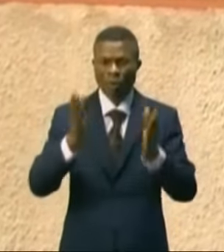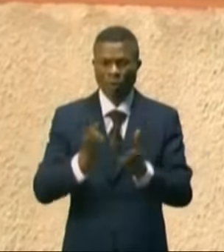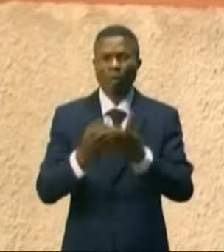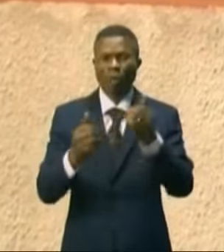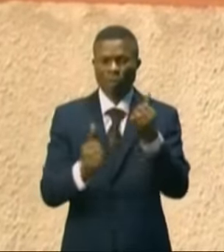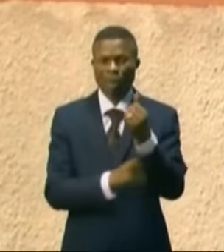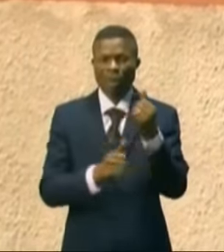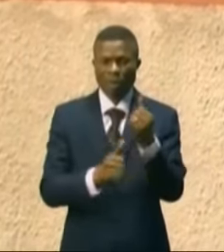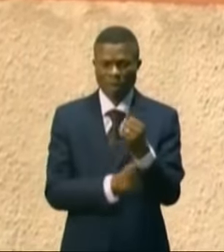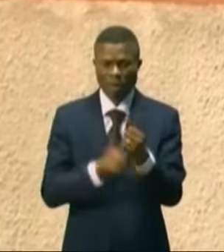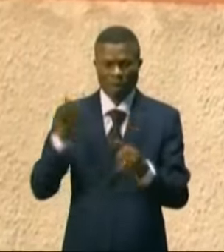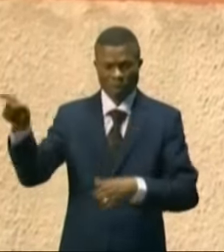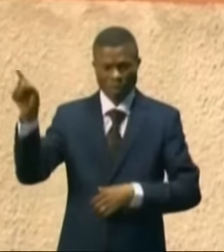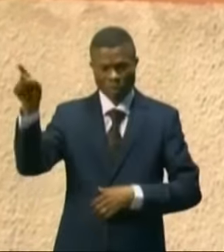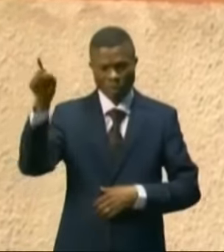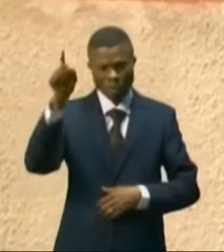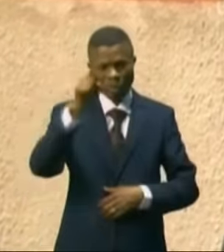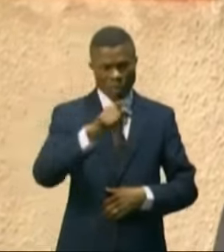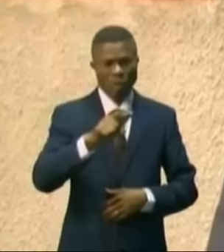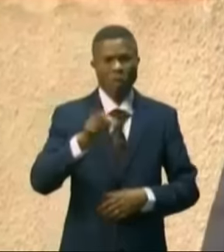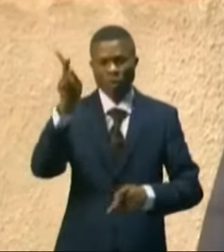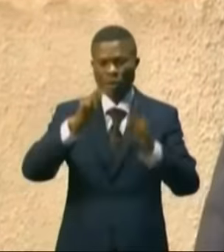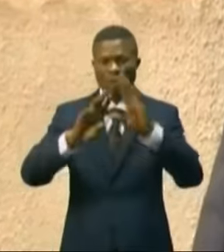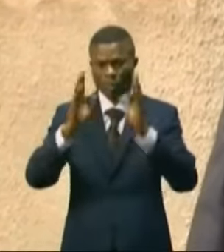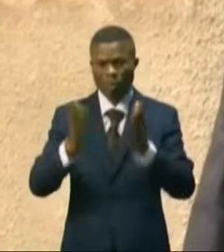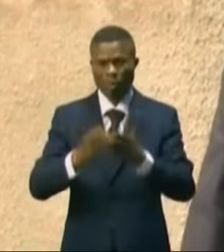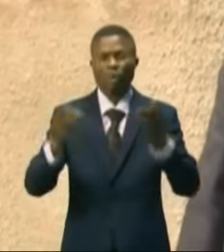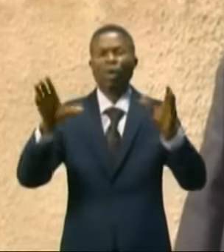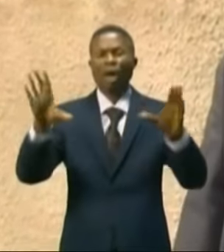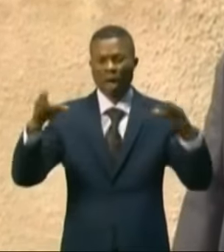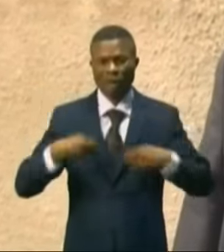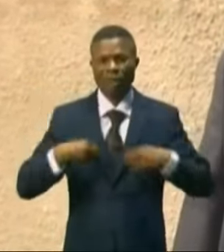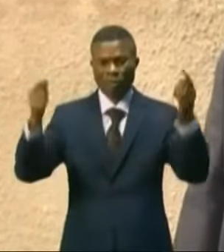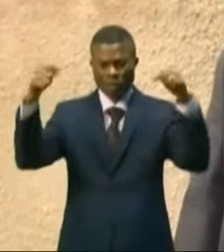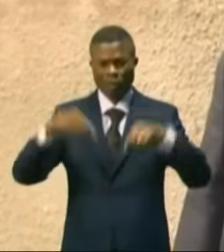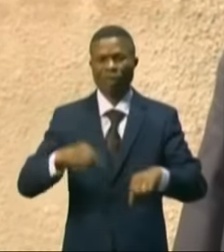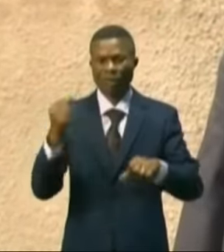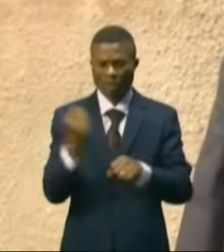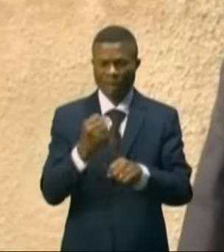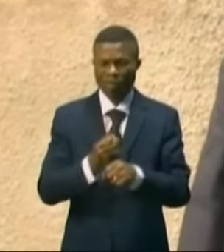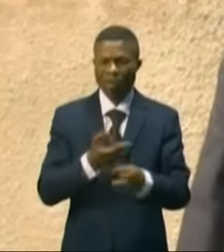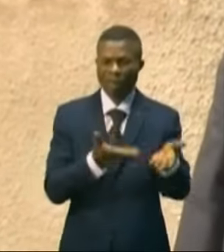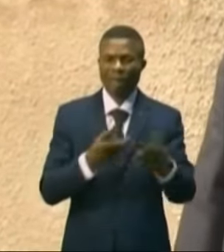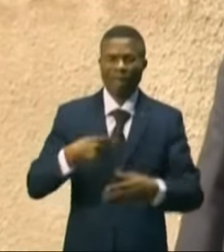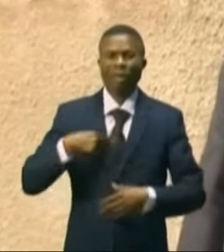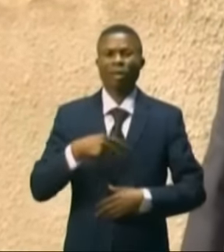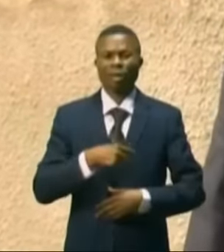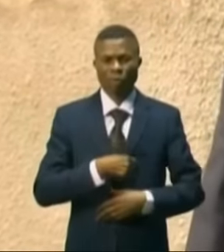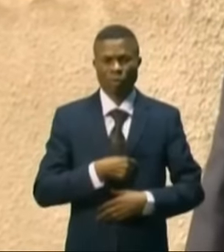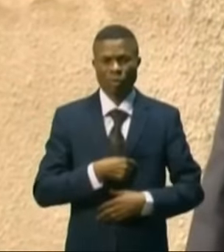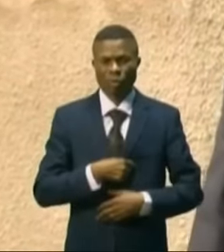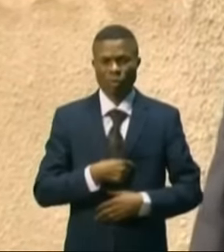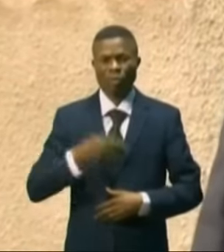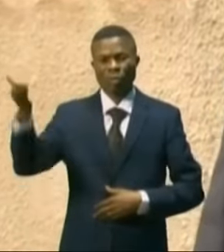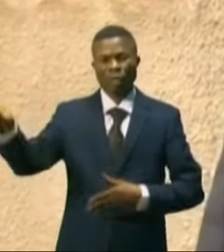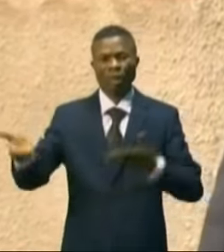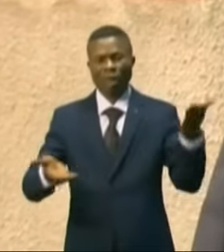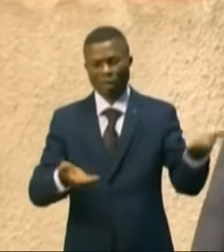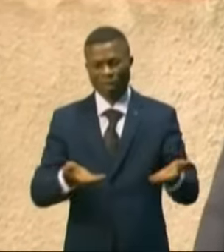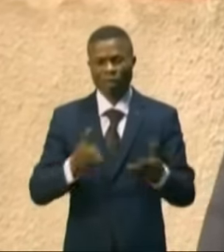aussi leurs différentes populations en ce qui concerne les recrutements et les inviter à